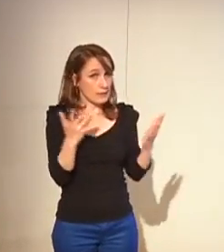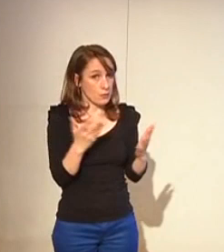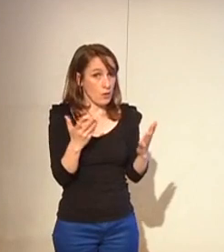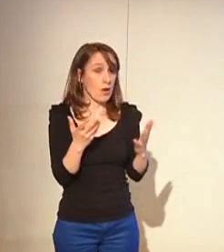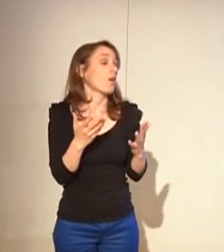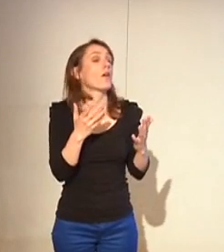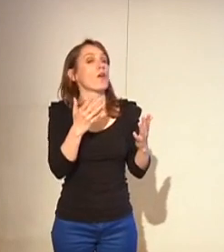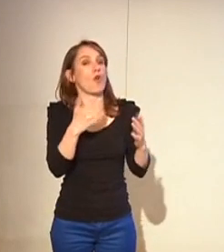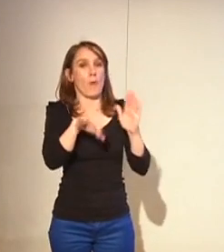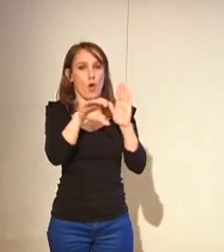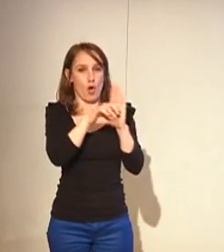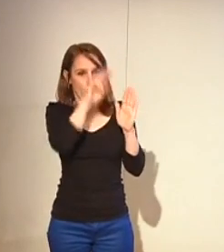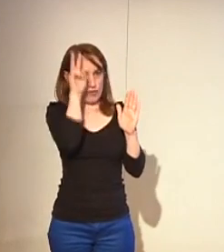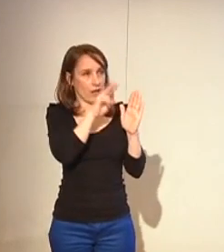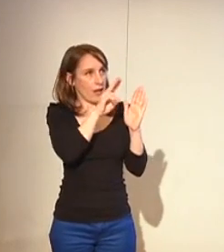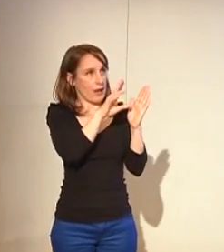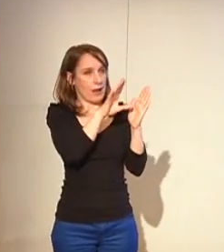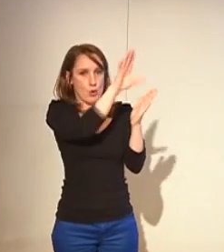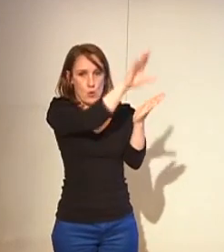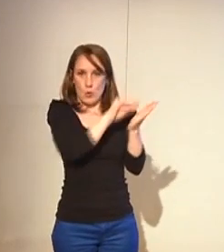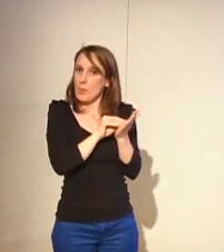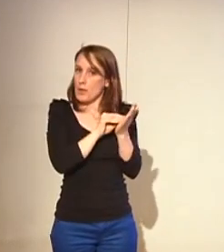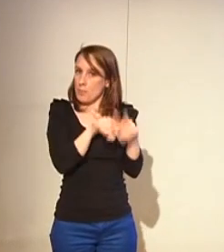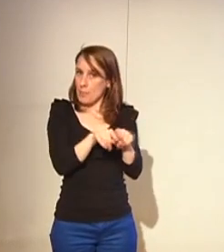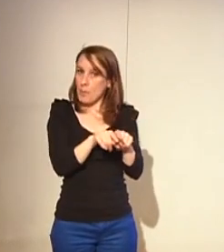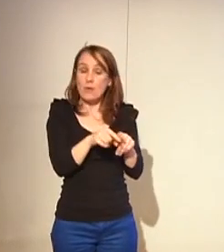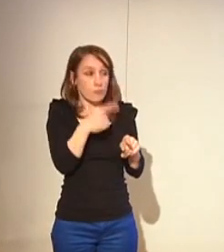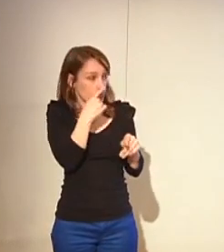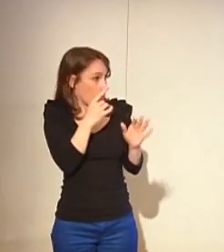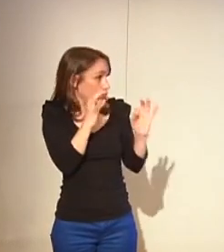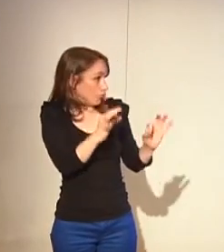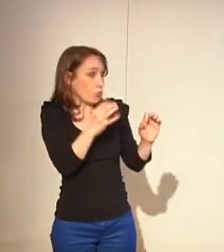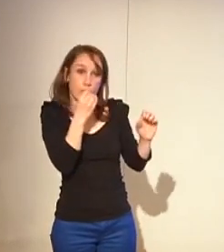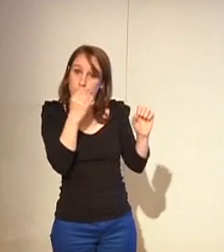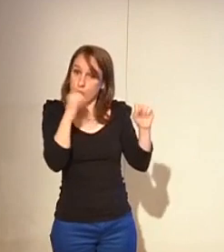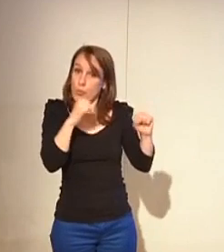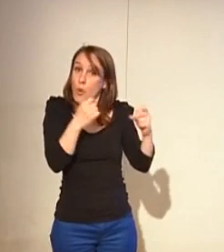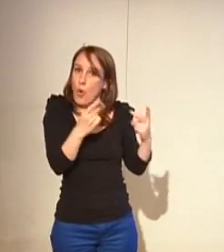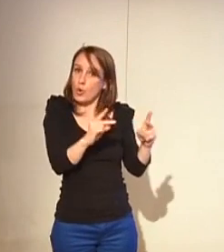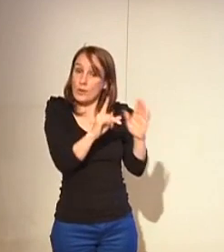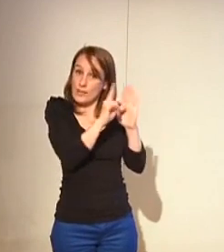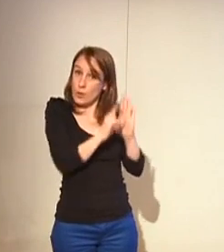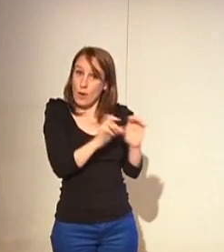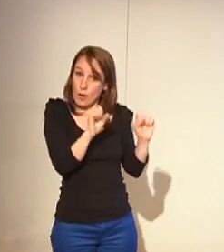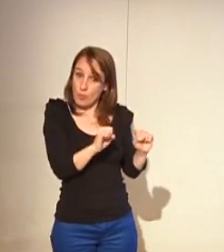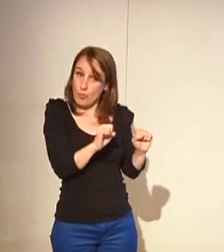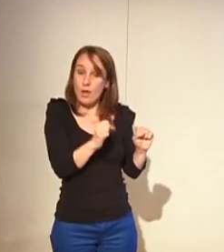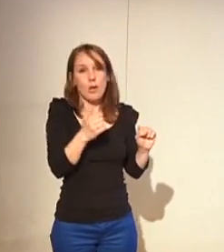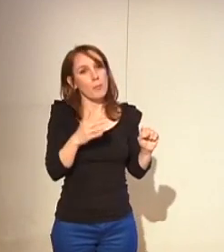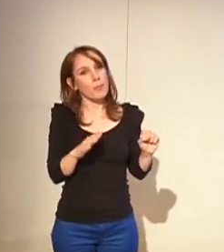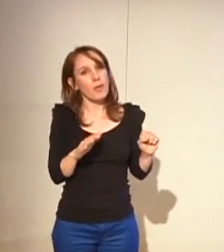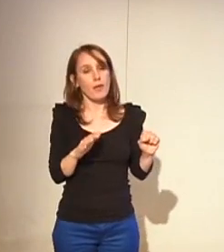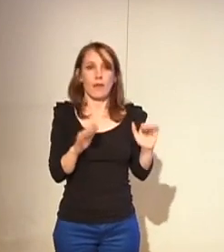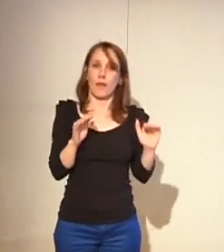général c'est juridiquement possible mais qui peut le plus